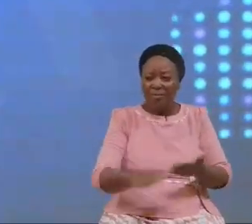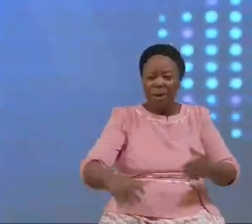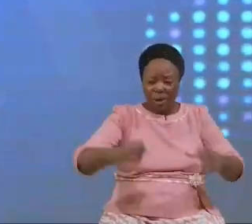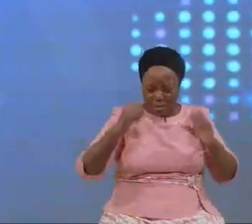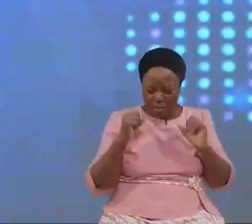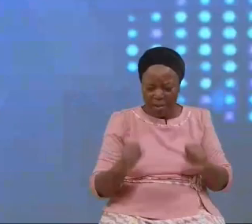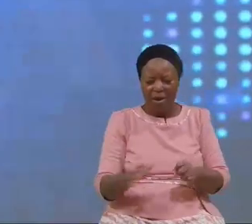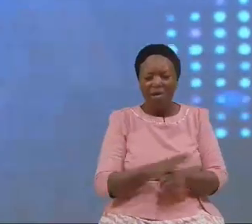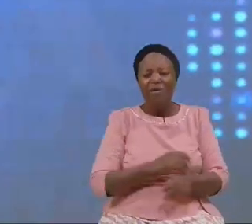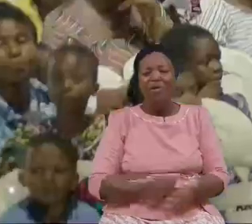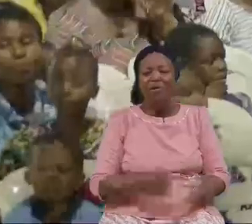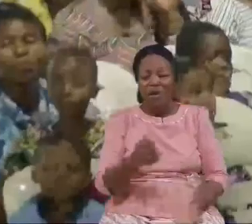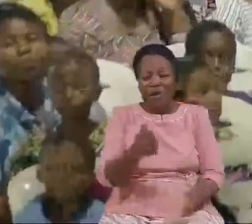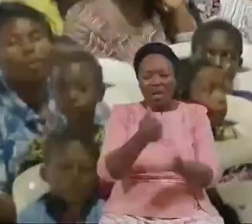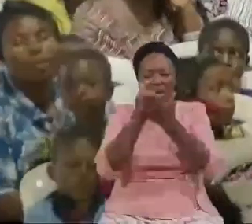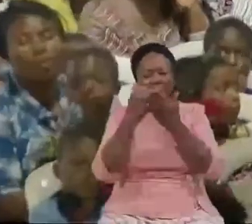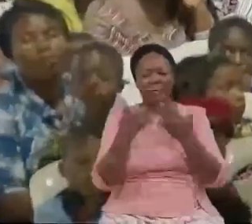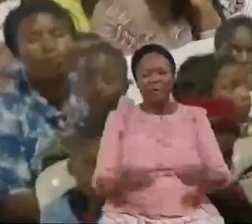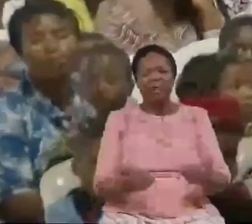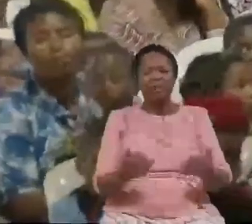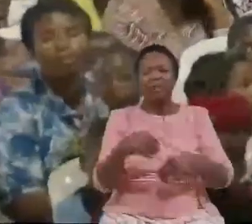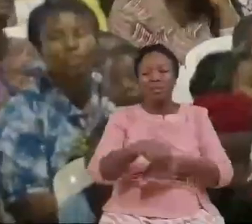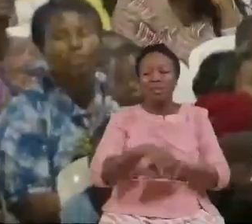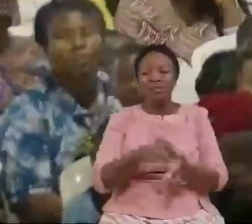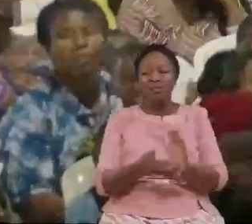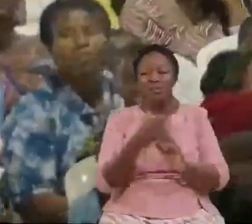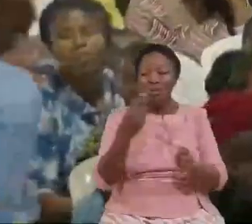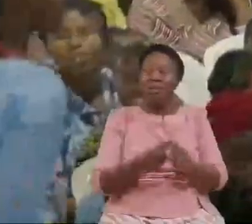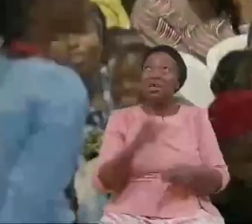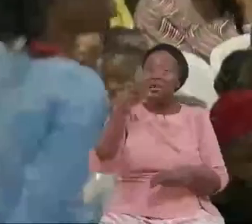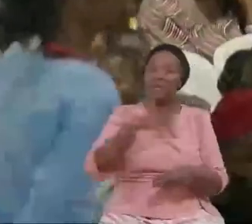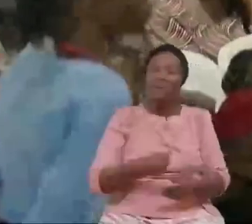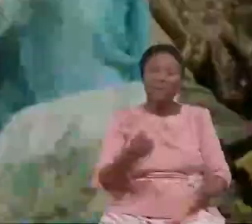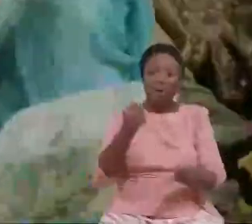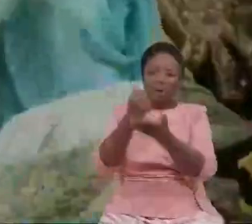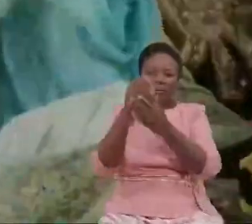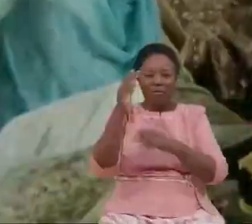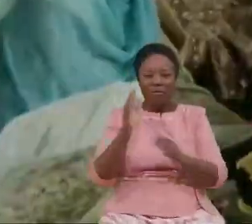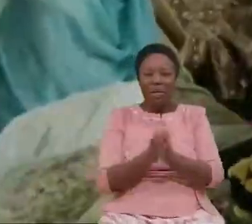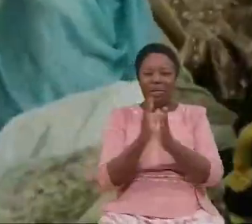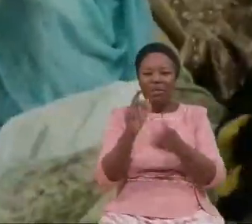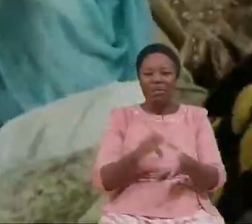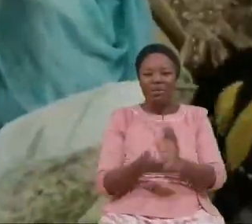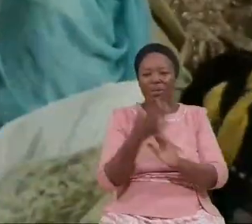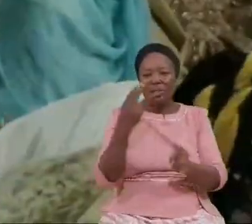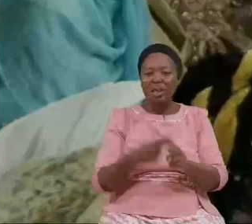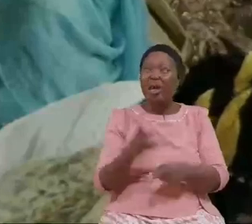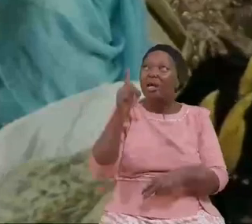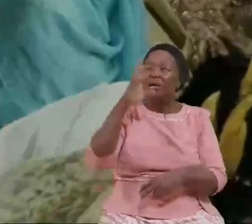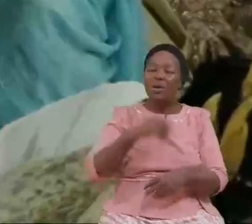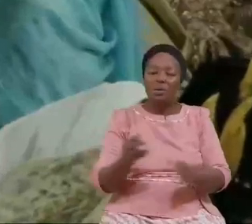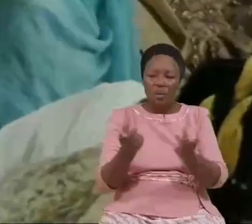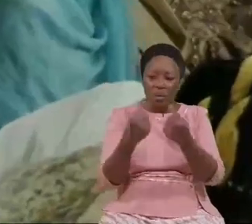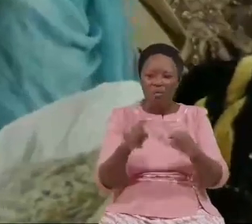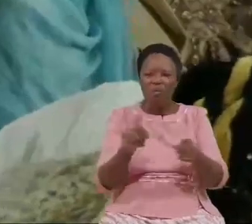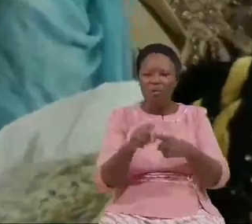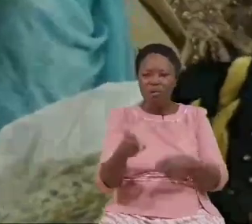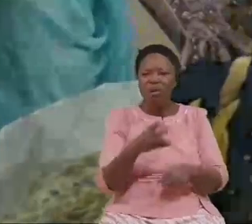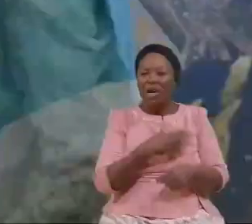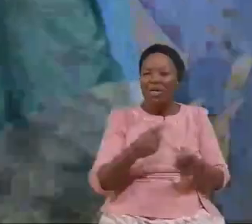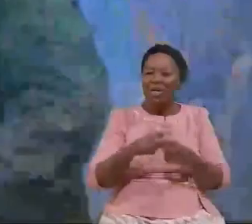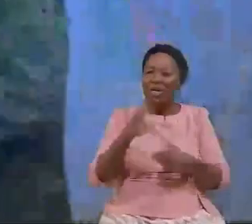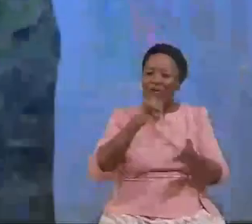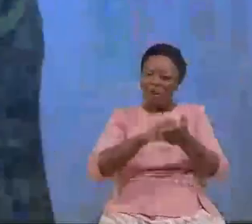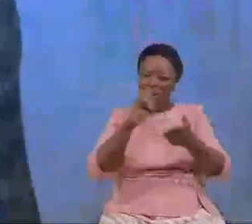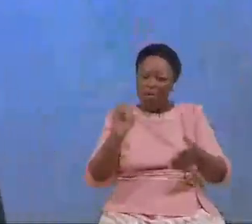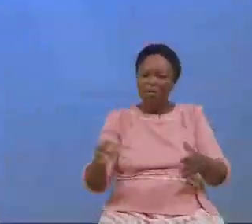il y a une intervention puissante ce soir il va intervenir pour toi et viendra à toi et il